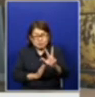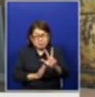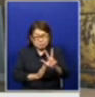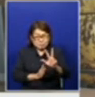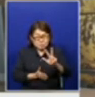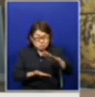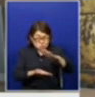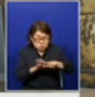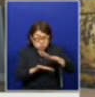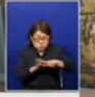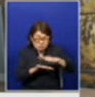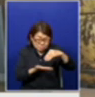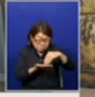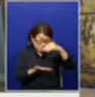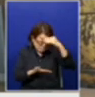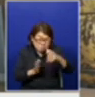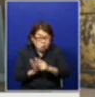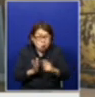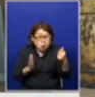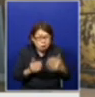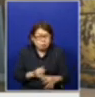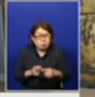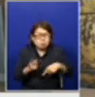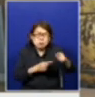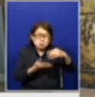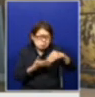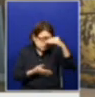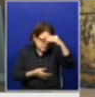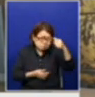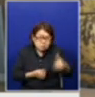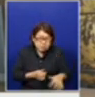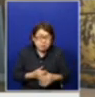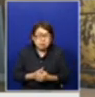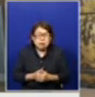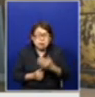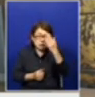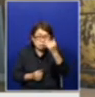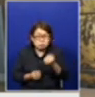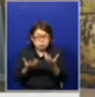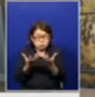ได้เพราะไม่มีอุปกรณ์ให้ลูกเรียน